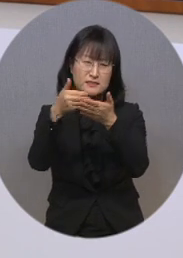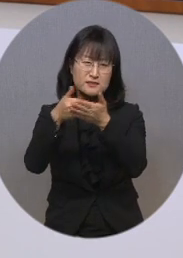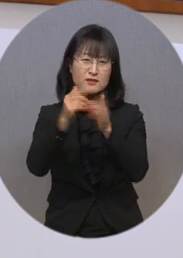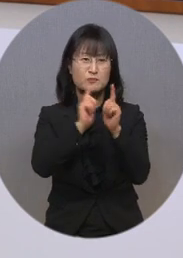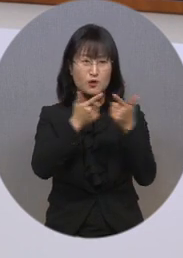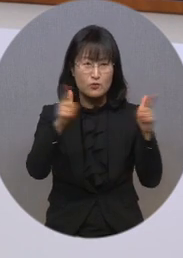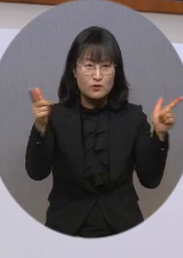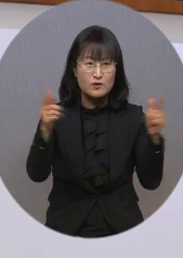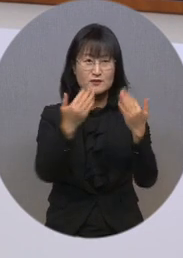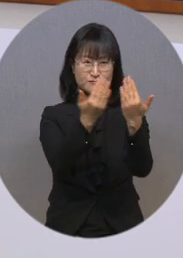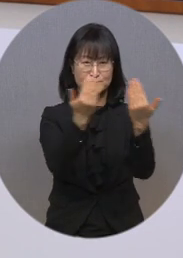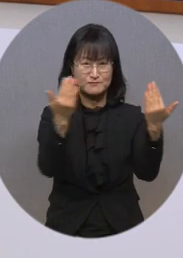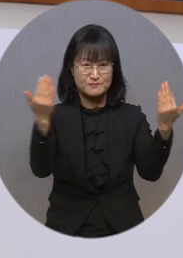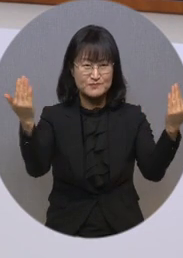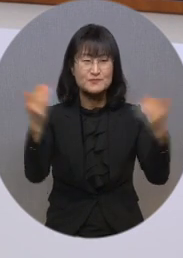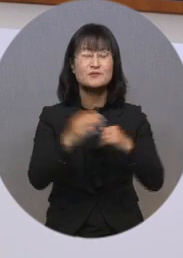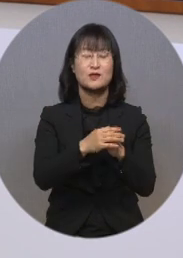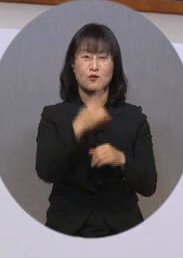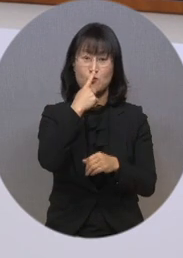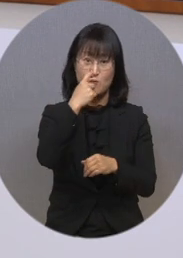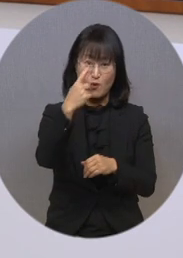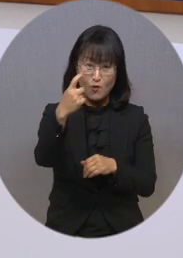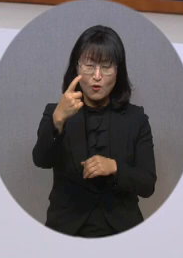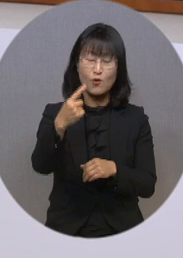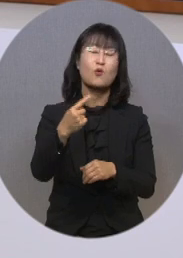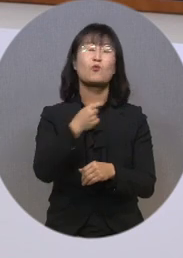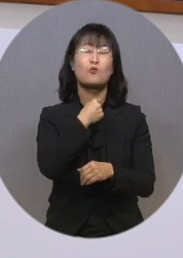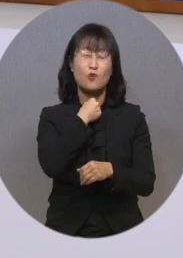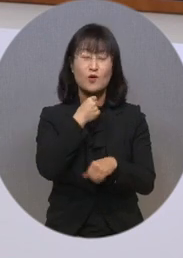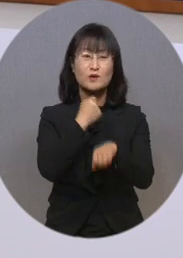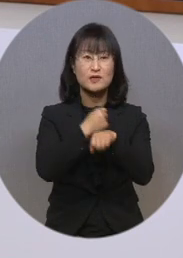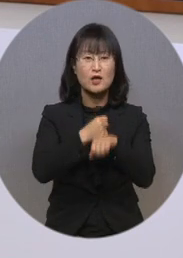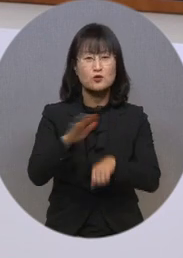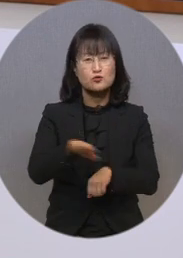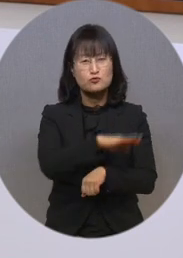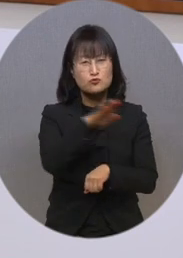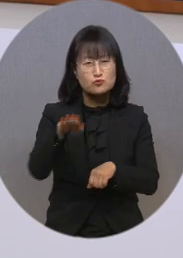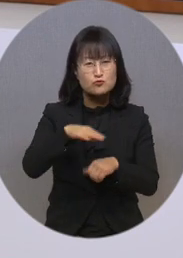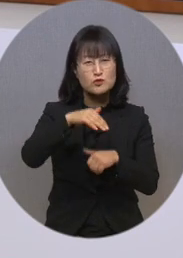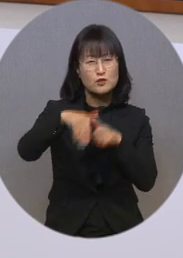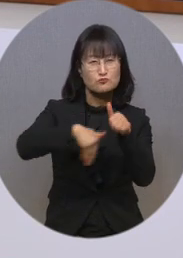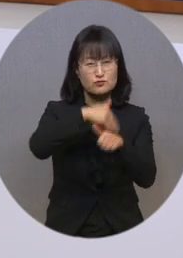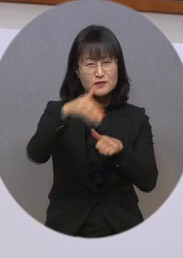작품이 멋과 해학을 즐기는 우리의 전통 정서가 짙게